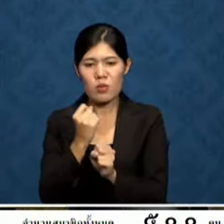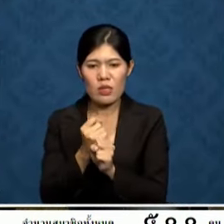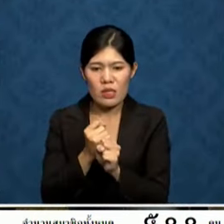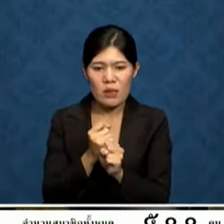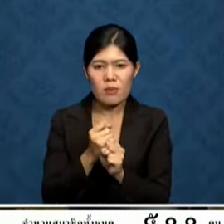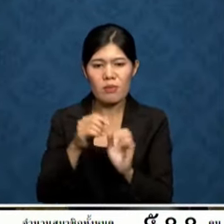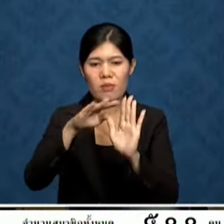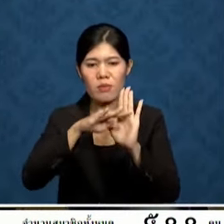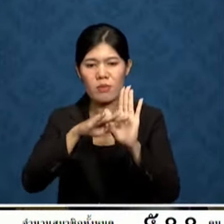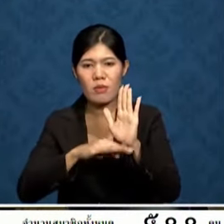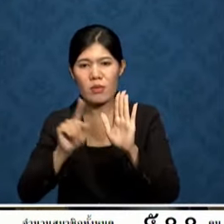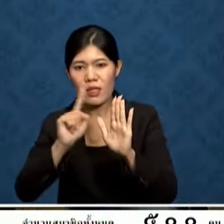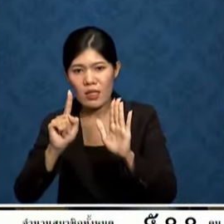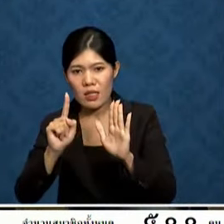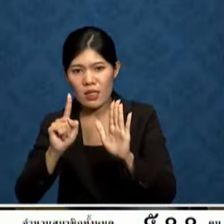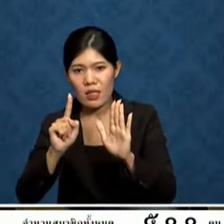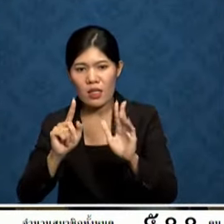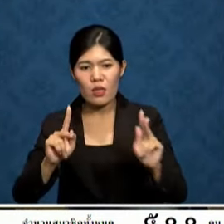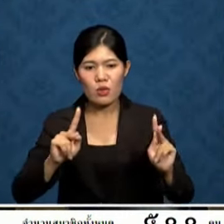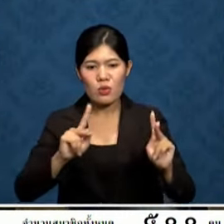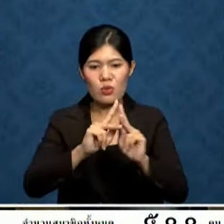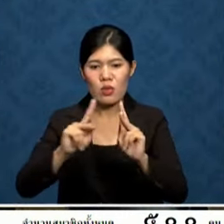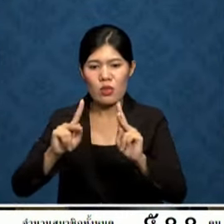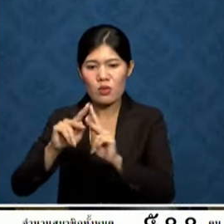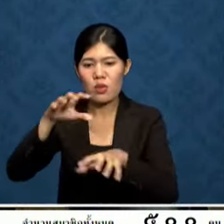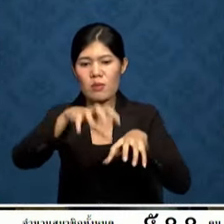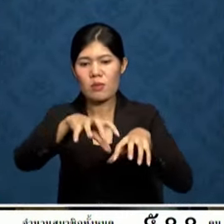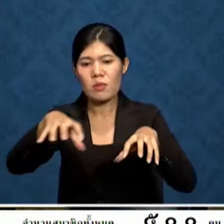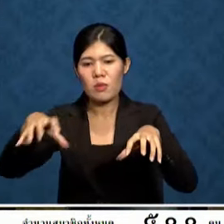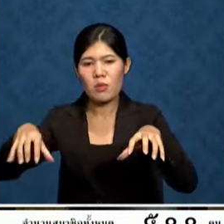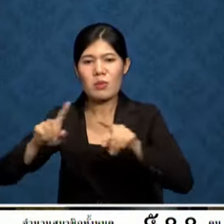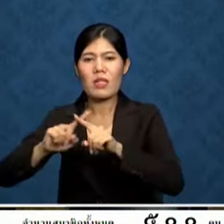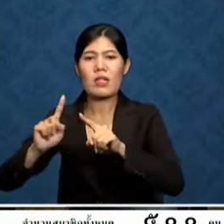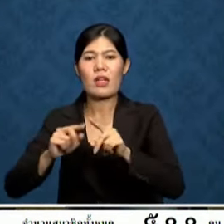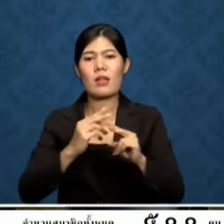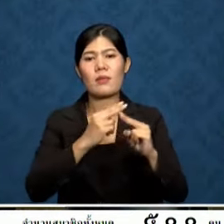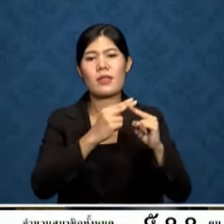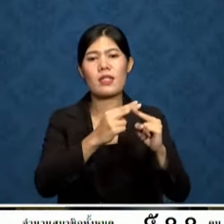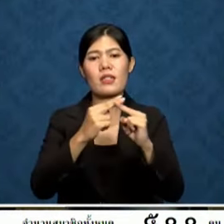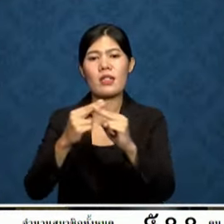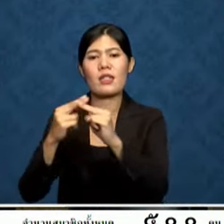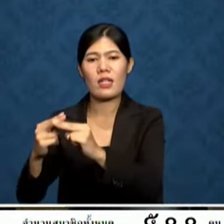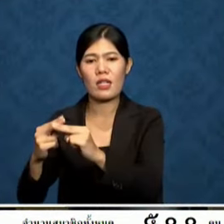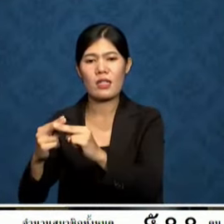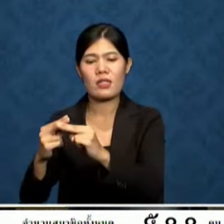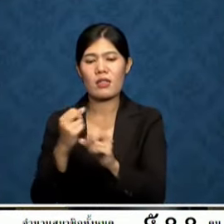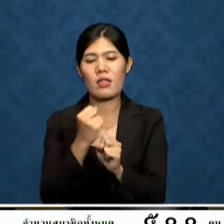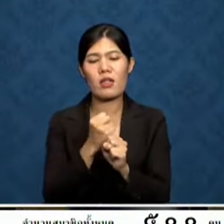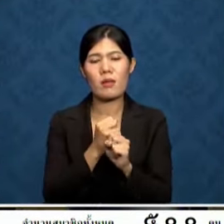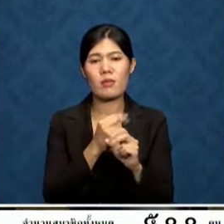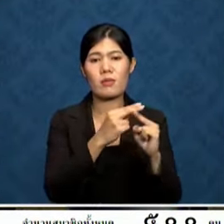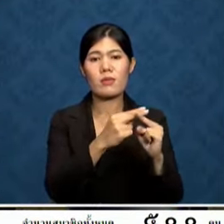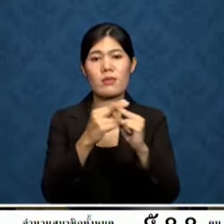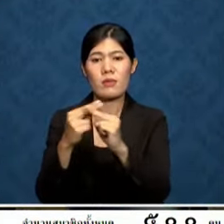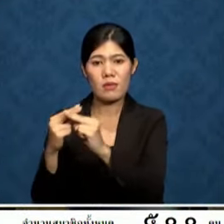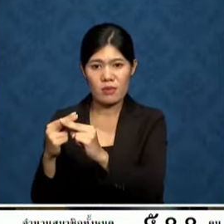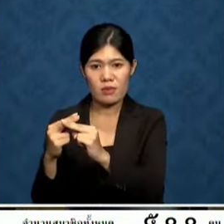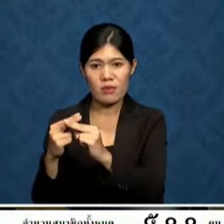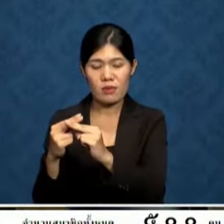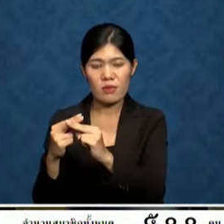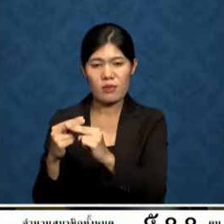กระทรวงแต่ละกระทรวงก็ต่างคนต่างอยู่ในอาณาจักรของตนเองต่างคนต่างทำ